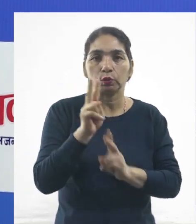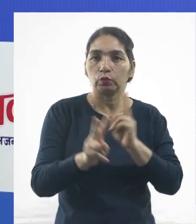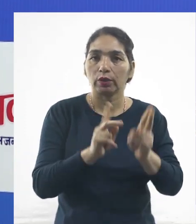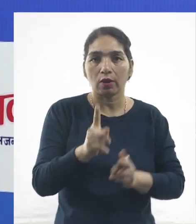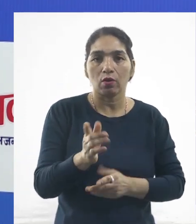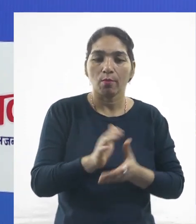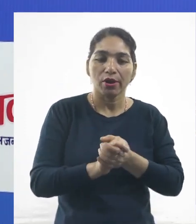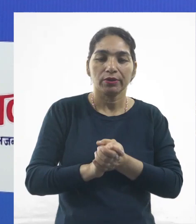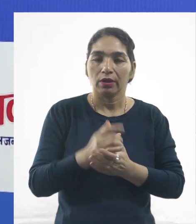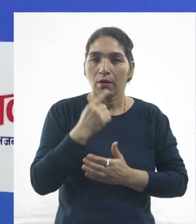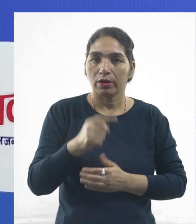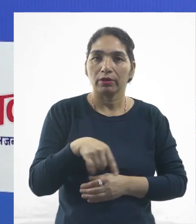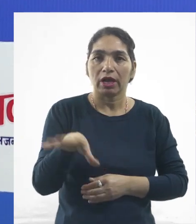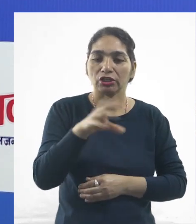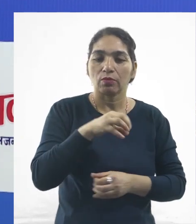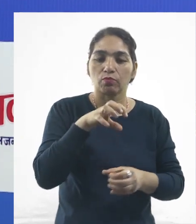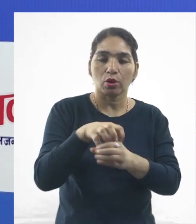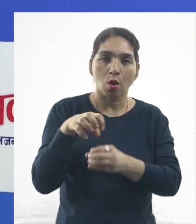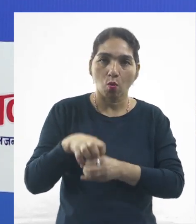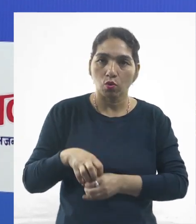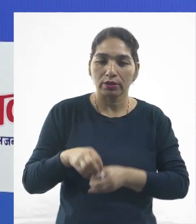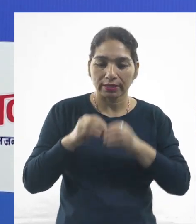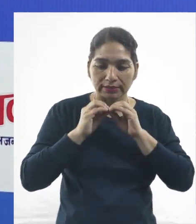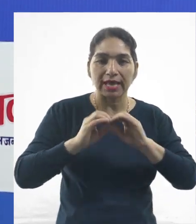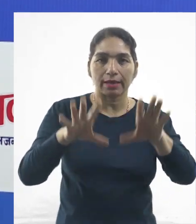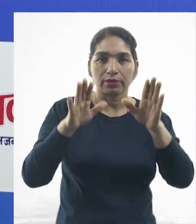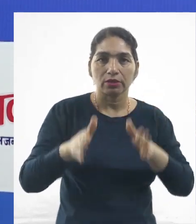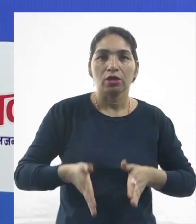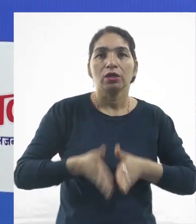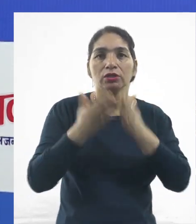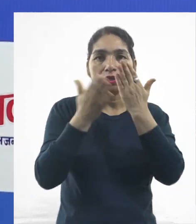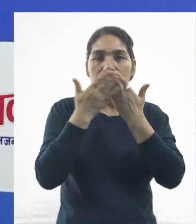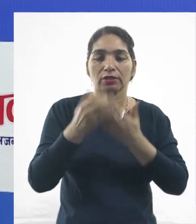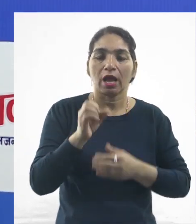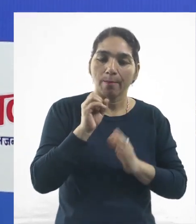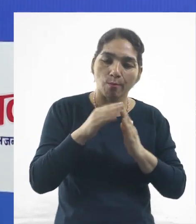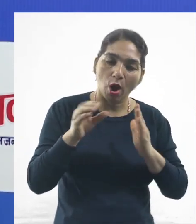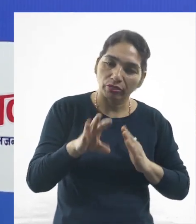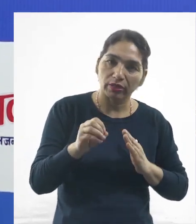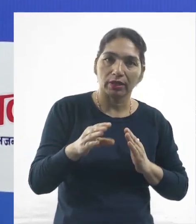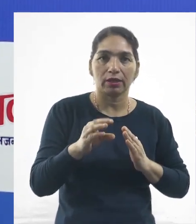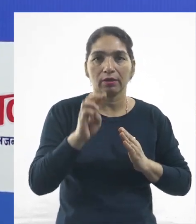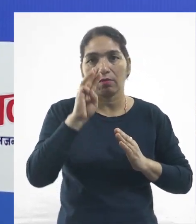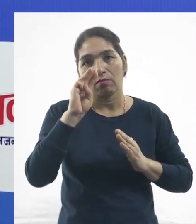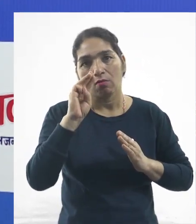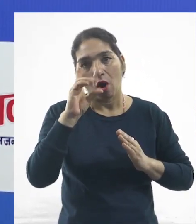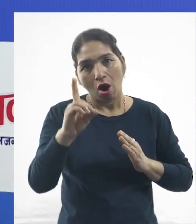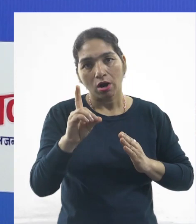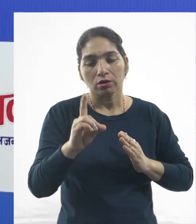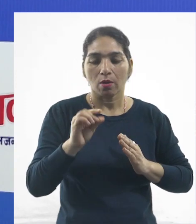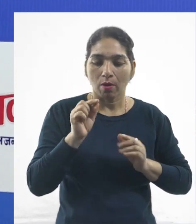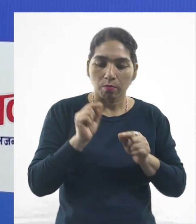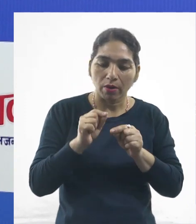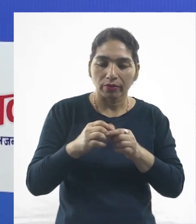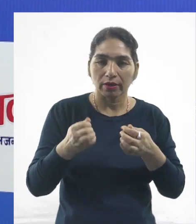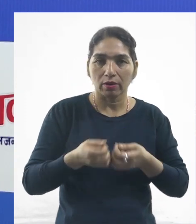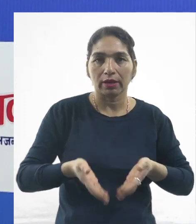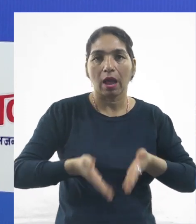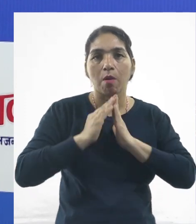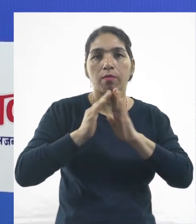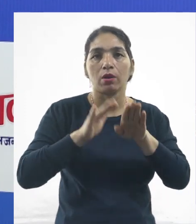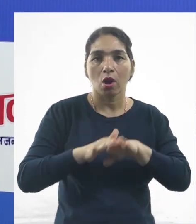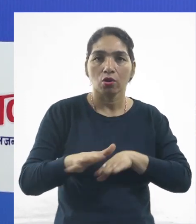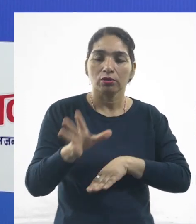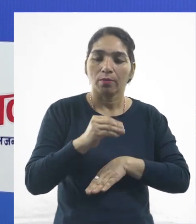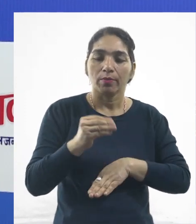भनेको यहाँका सम्पूर्ण वडाहरू अथवा सार्वजनिक संरचनाहरू, मन्दिर, मठ होइन, अब बन्न लागेका भवनहरू सबै ठाउँमा अपाङ्गता